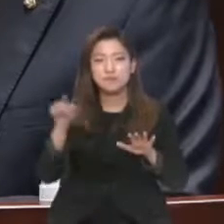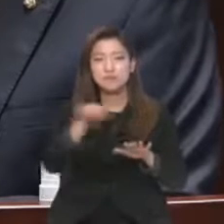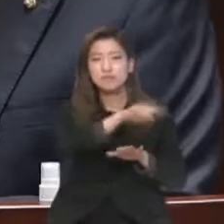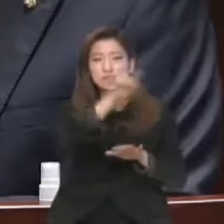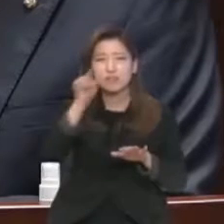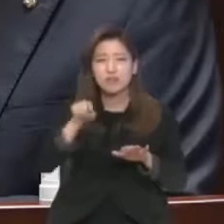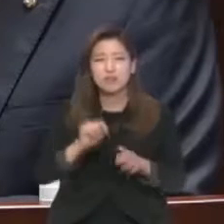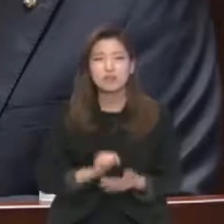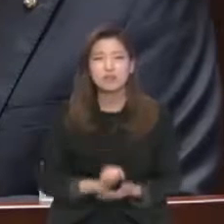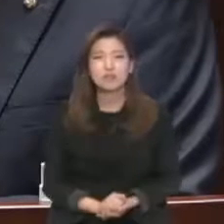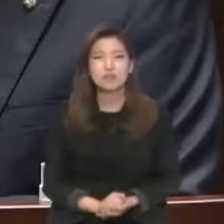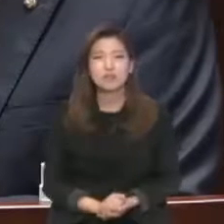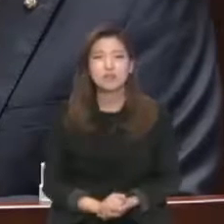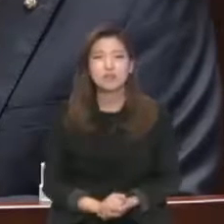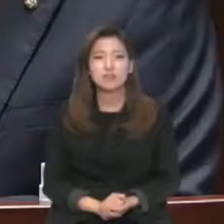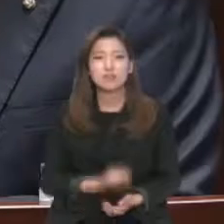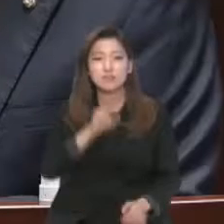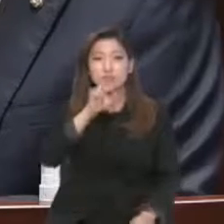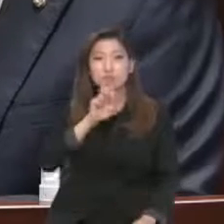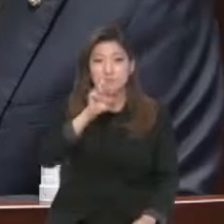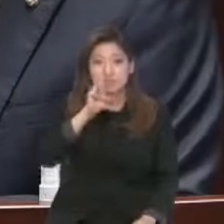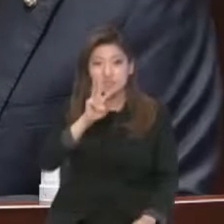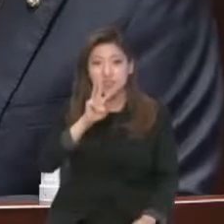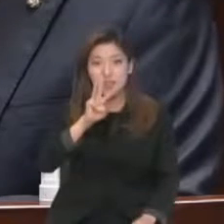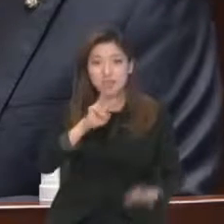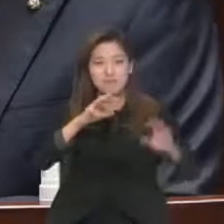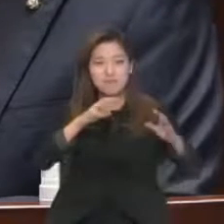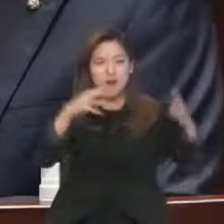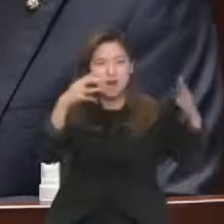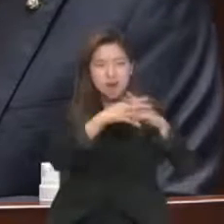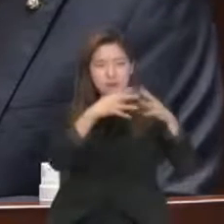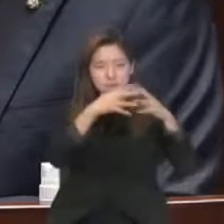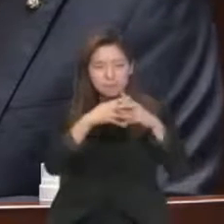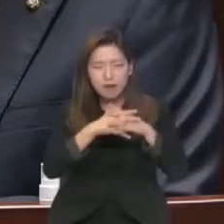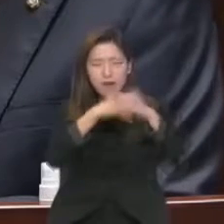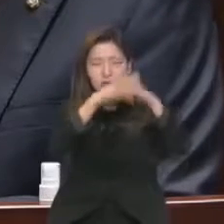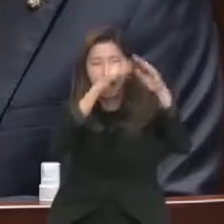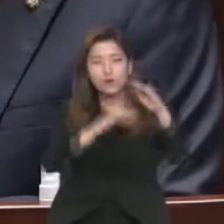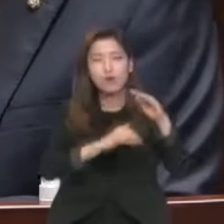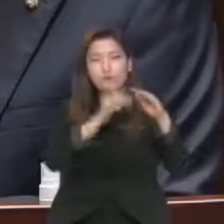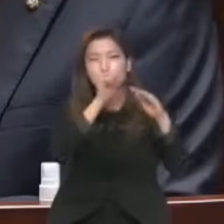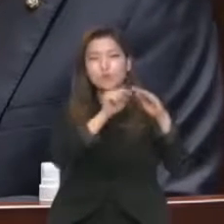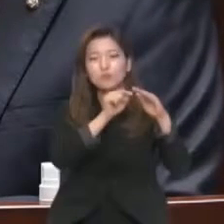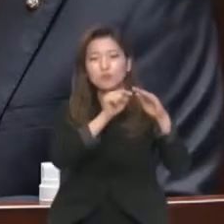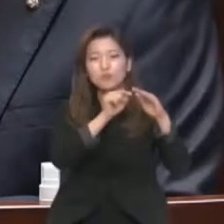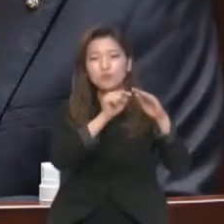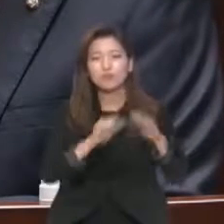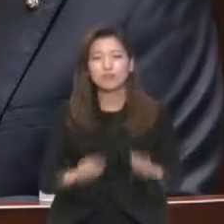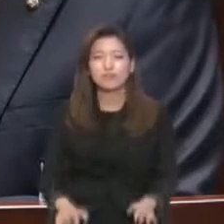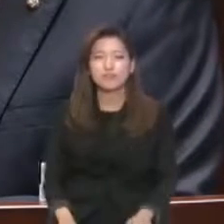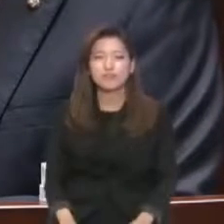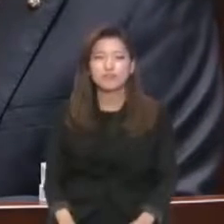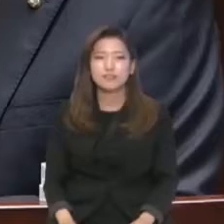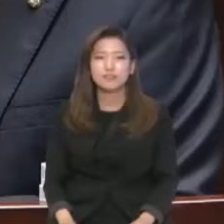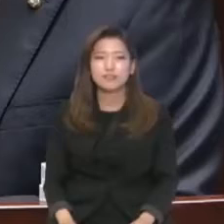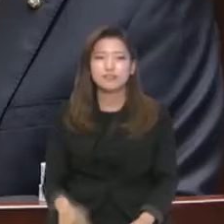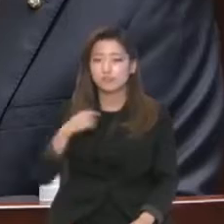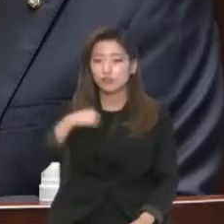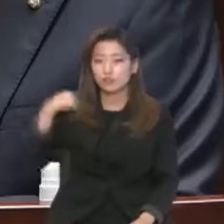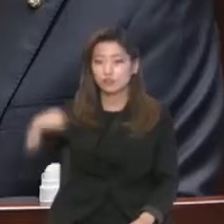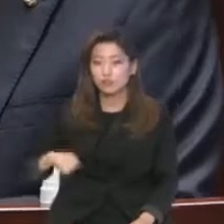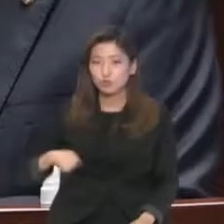있는 23개인가요? 이런 그 협약 협정들이 작동하면서 그 중국과